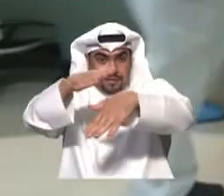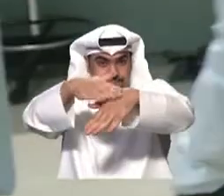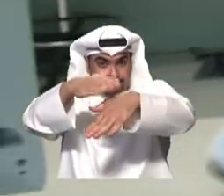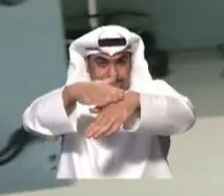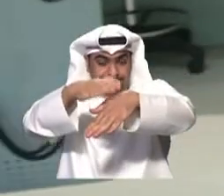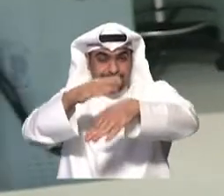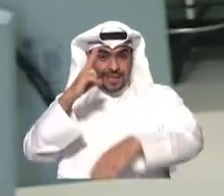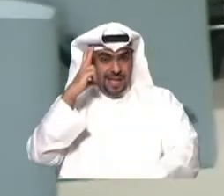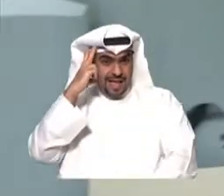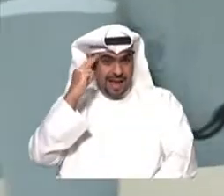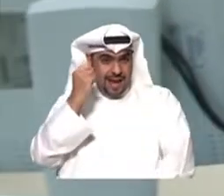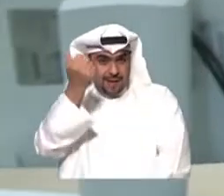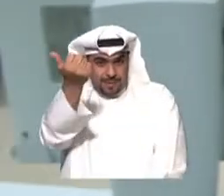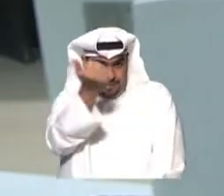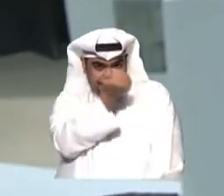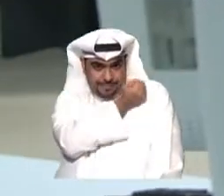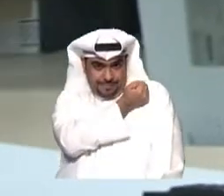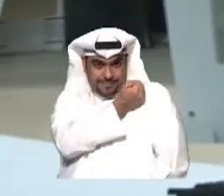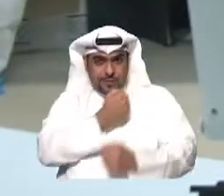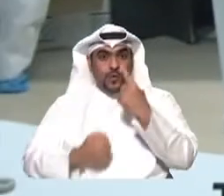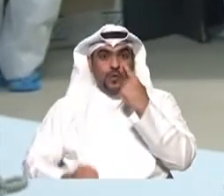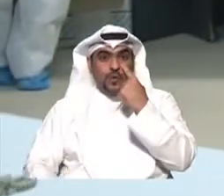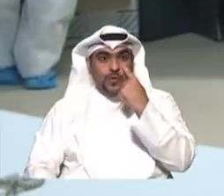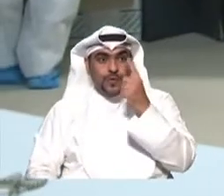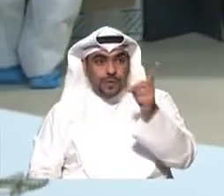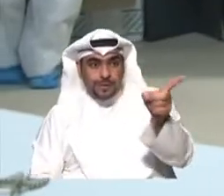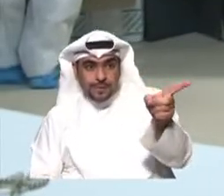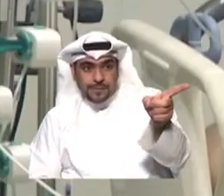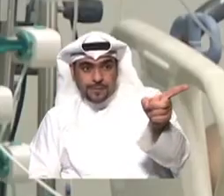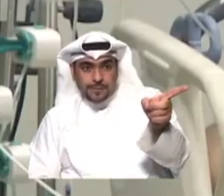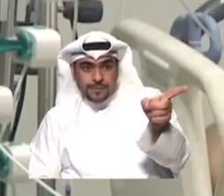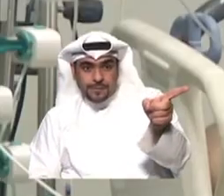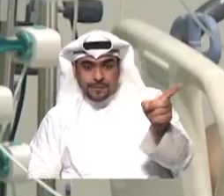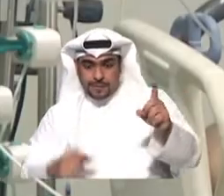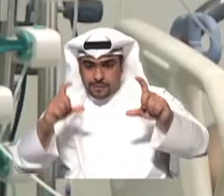المضاد لكورونا التسجيل عبر الموقع